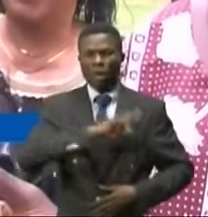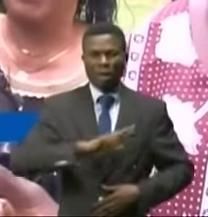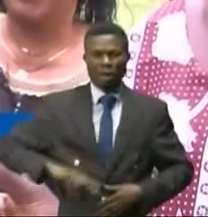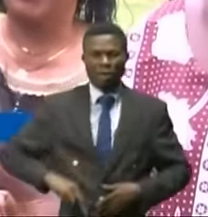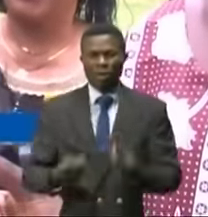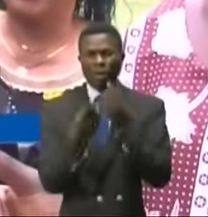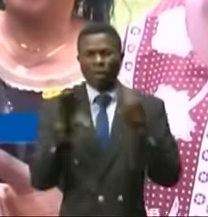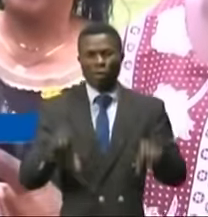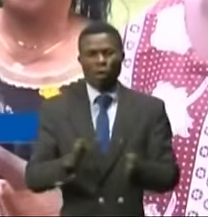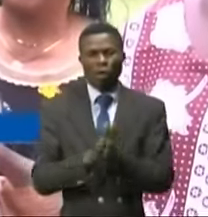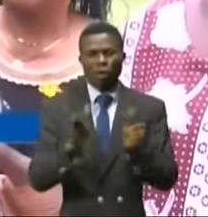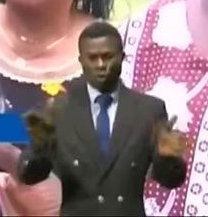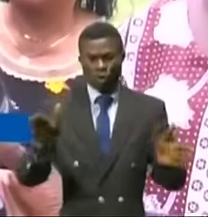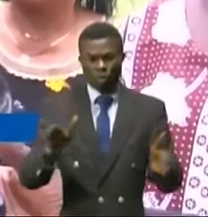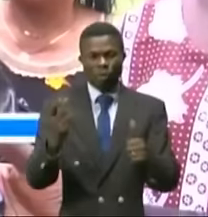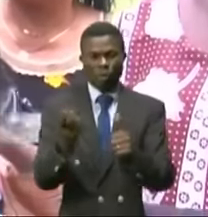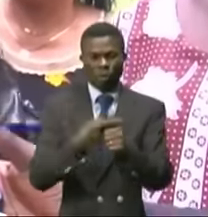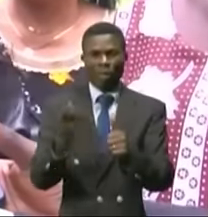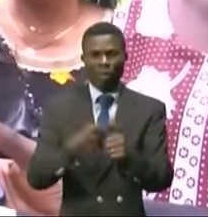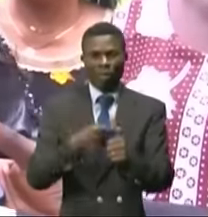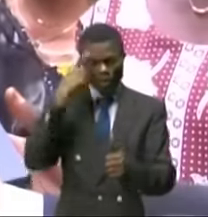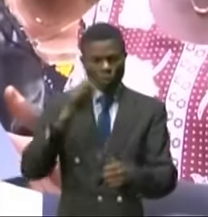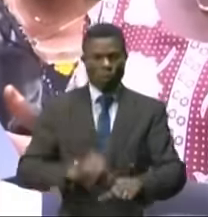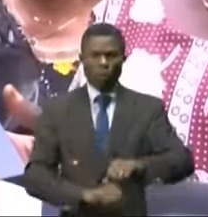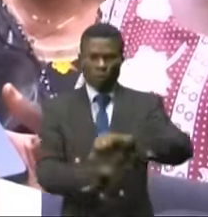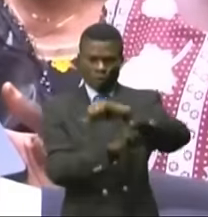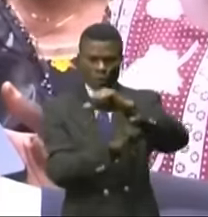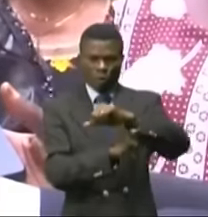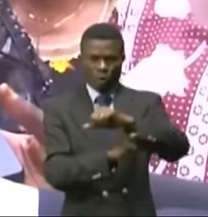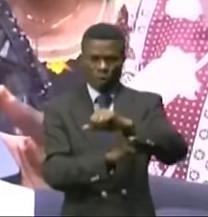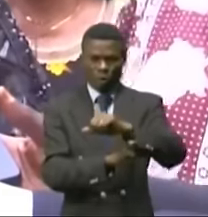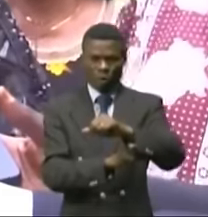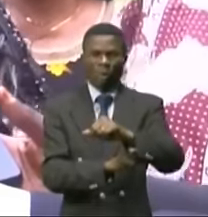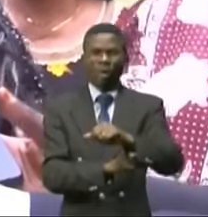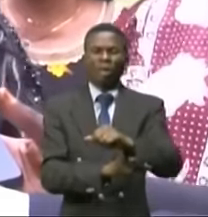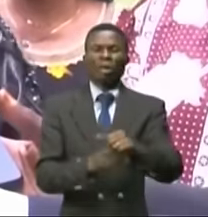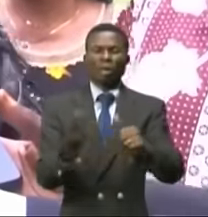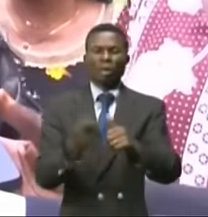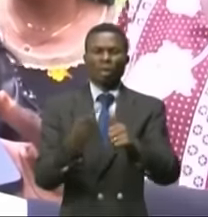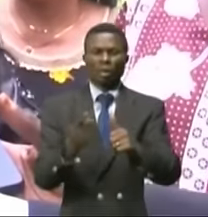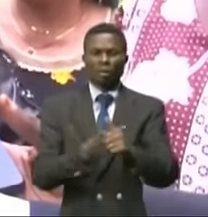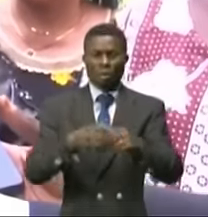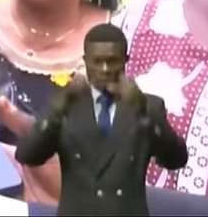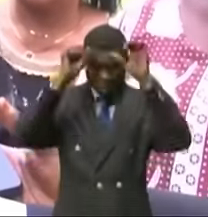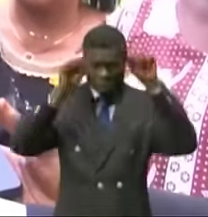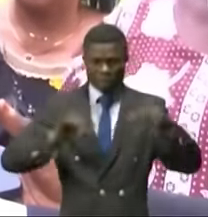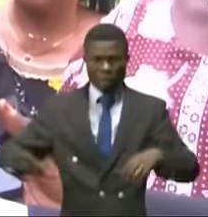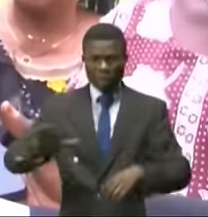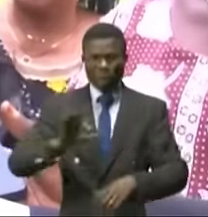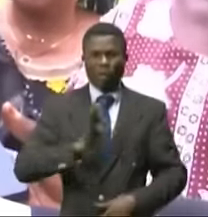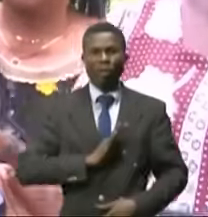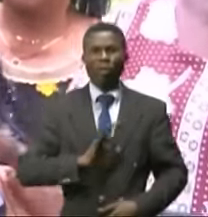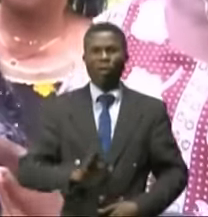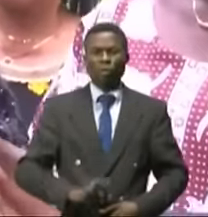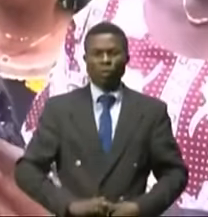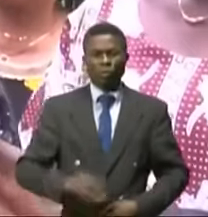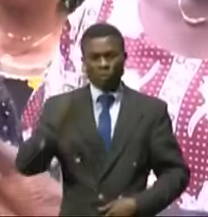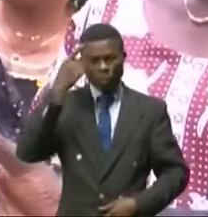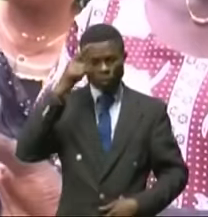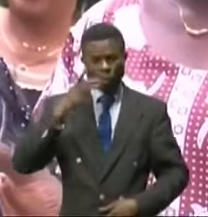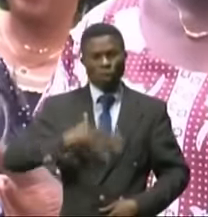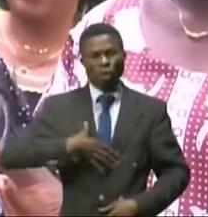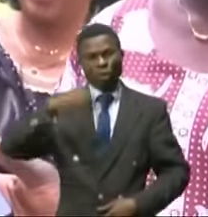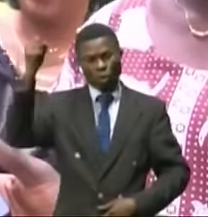Congo, premièrement pour soutenir le président, son Excellence Félix-Antoine Tshisekedi, pour qu'on